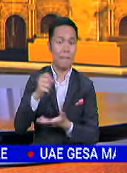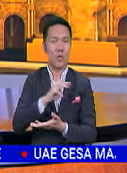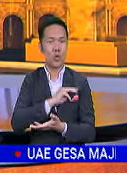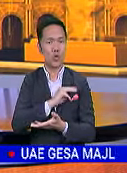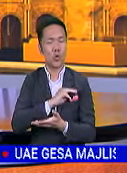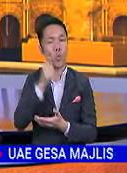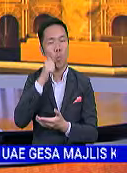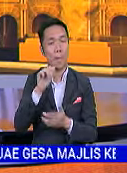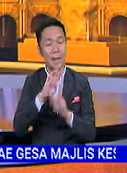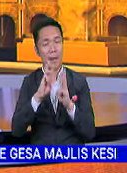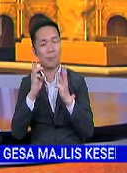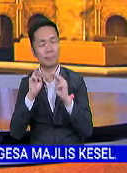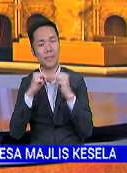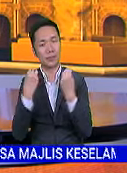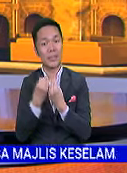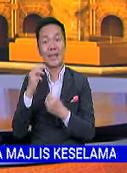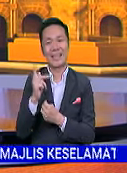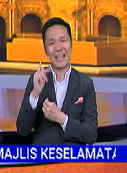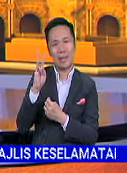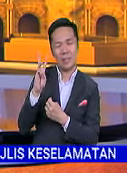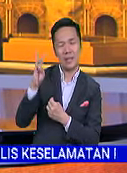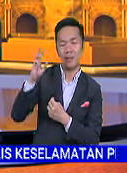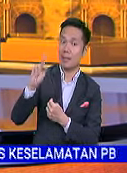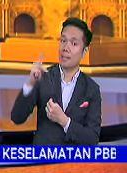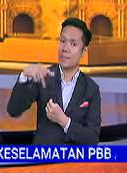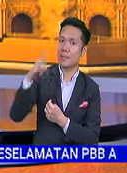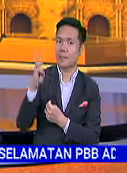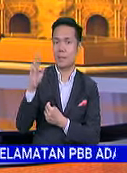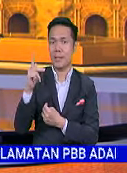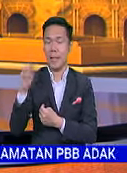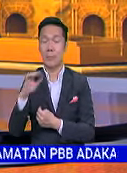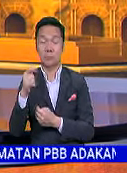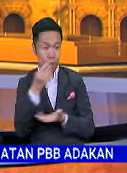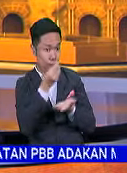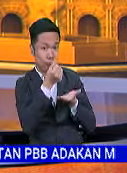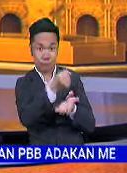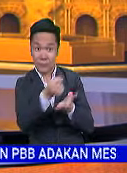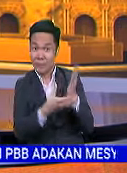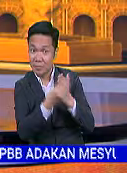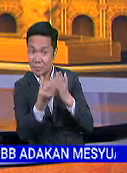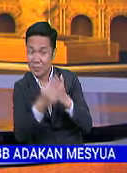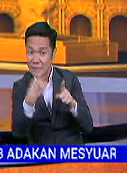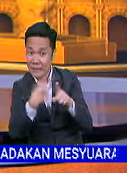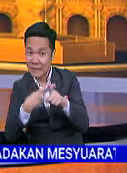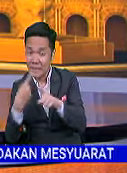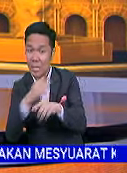wanita keluarga dan masyarakat c30m sebagai bantuan bulanan kepada 500